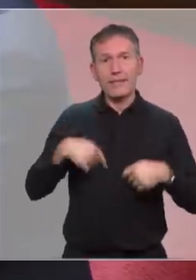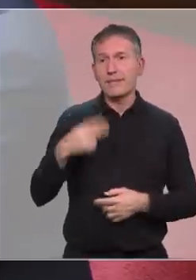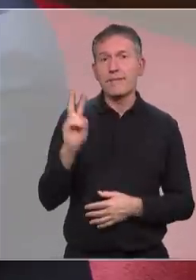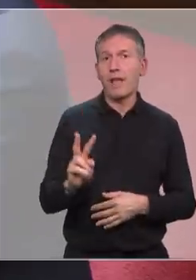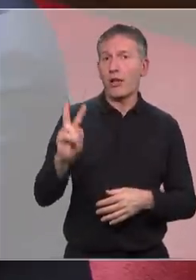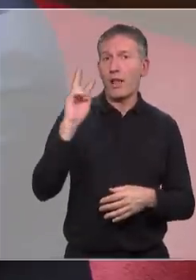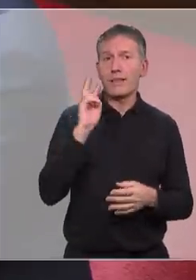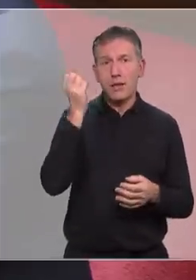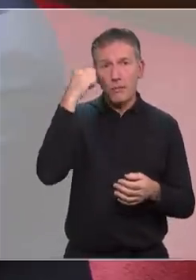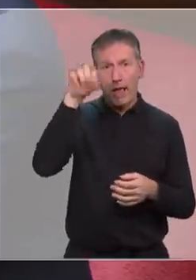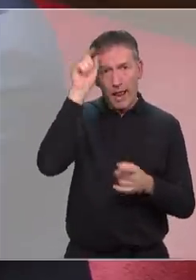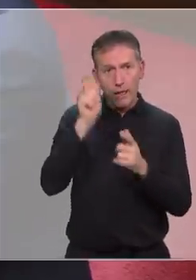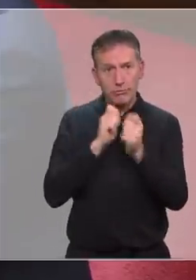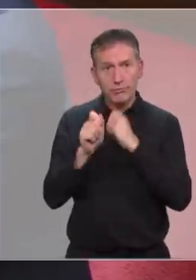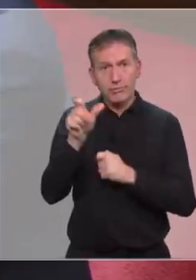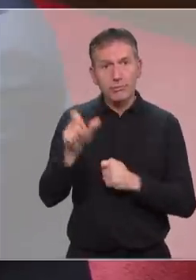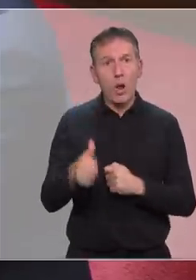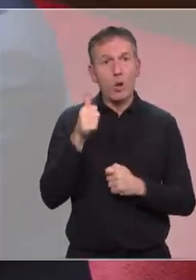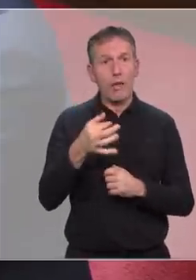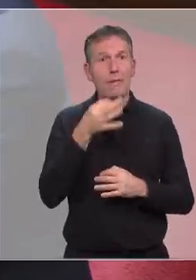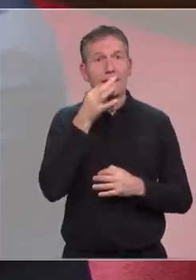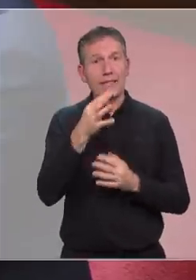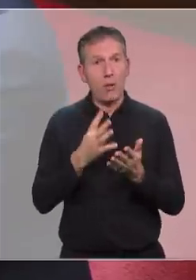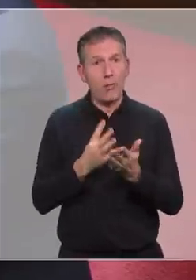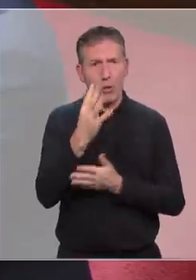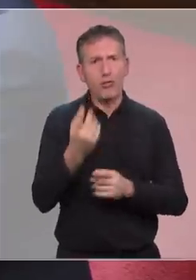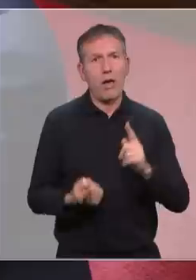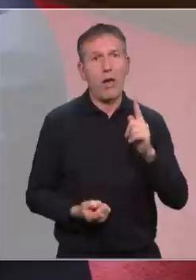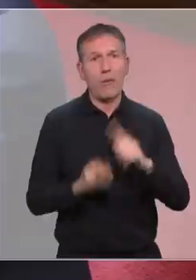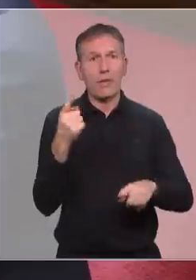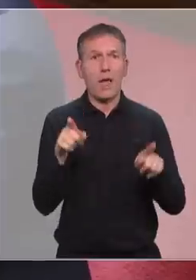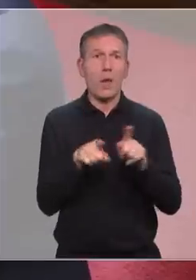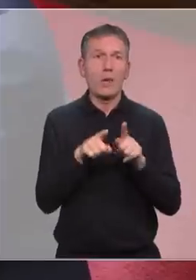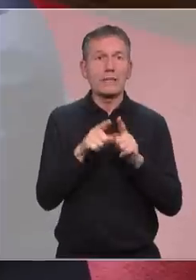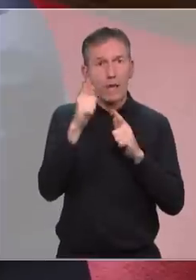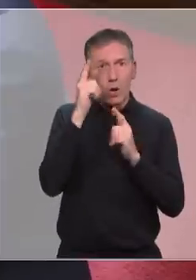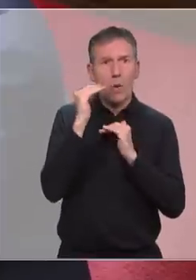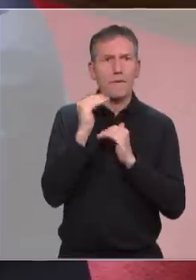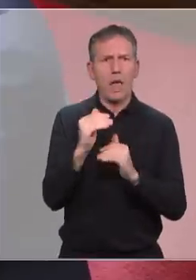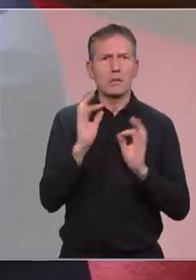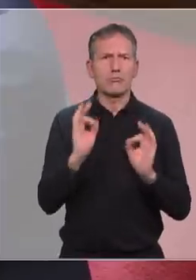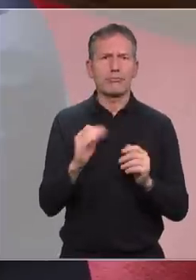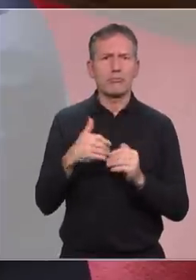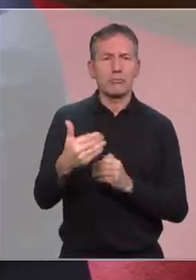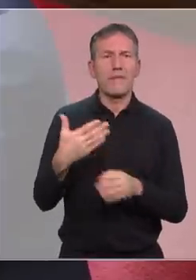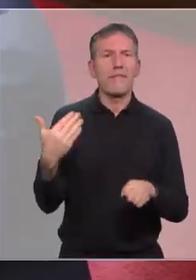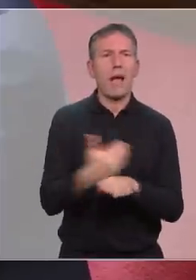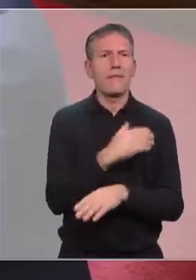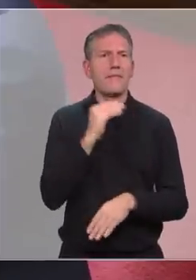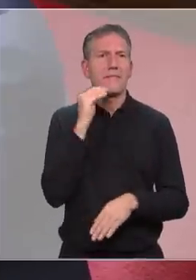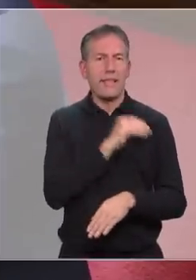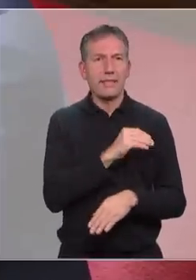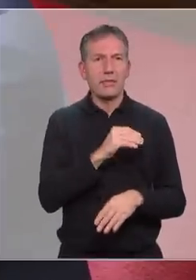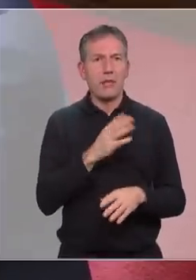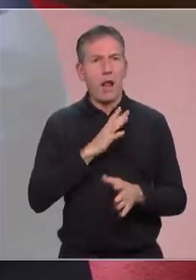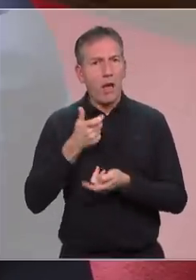dernier à Berlin, a lui-même marqué son attachement au projet et sa confiance dans une conclusion rapide. L'impulsion et la volonté politique